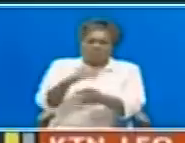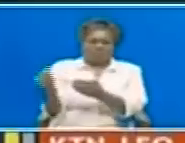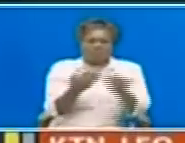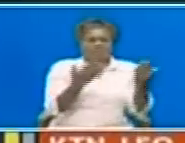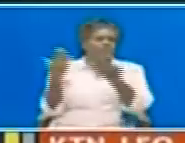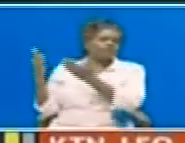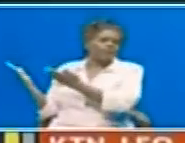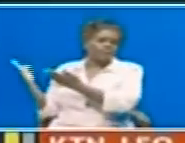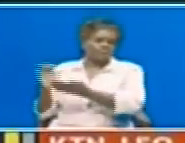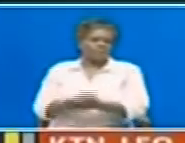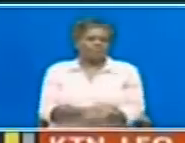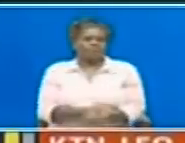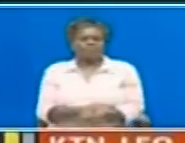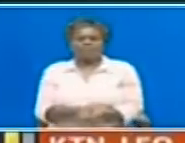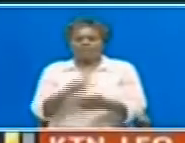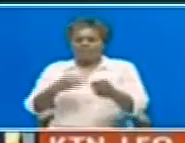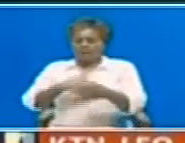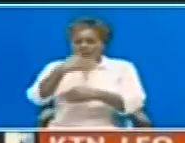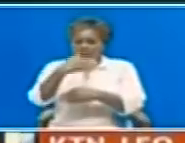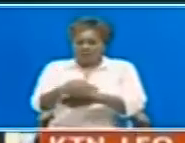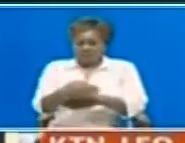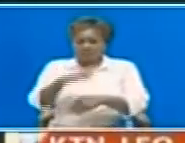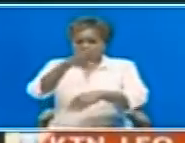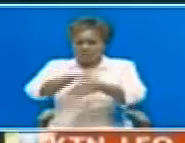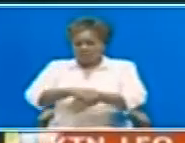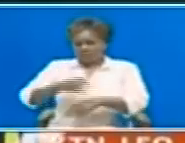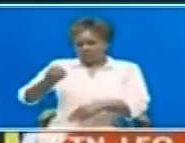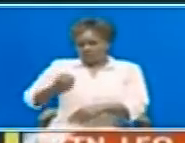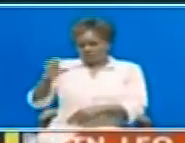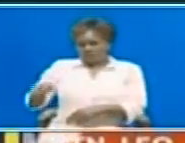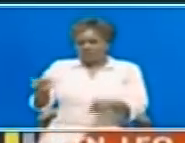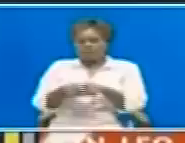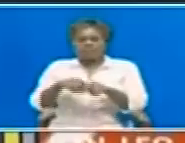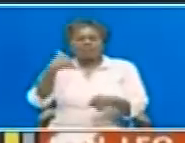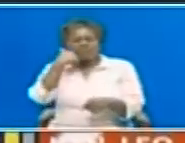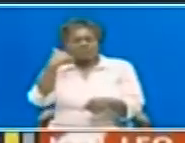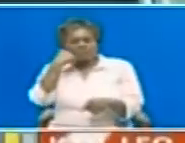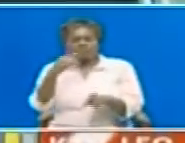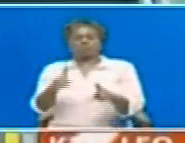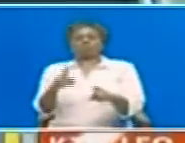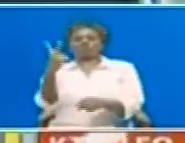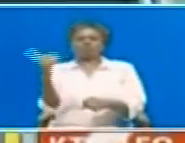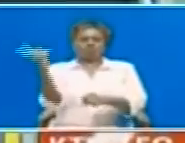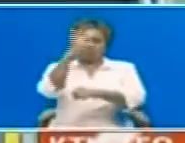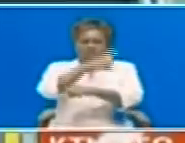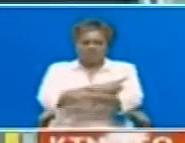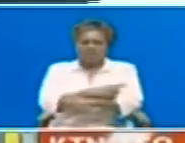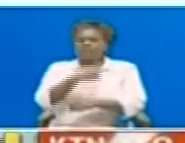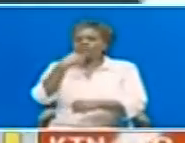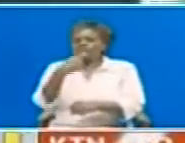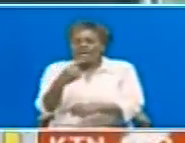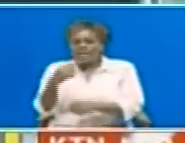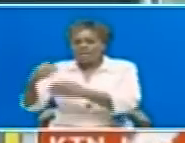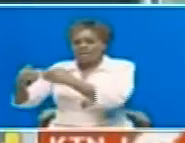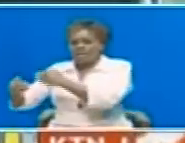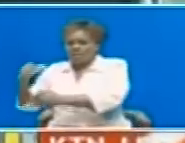hapa. Baada ya kumsaka Purity ambaye pia anaugua maradhi ya kifafa kwa siku mbili, akapashwa habari na